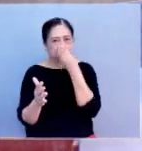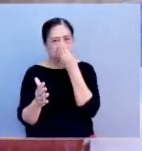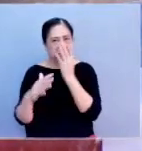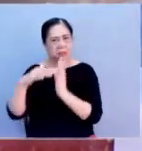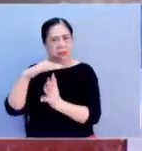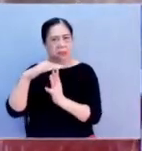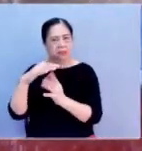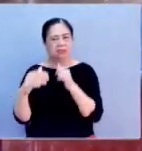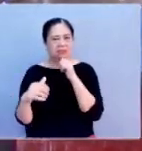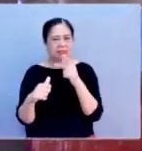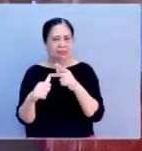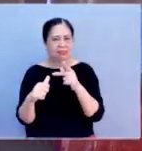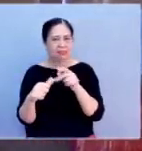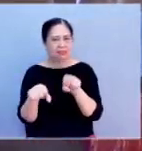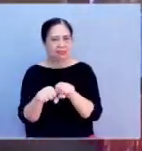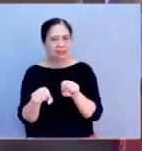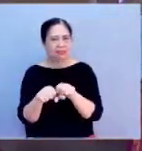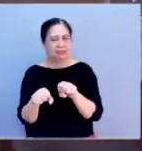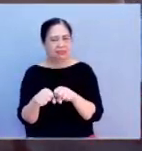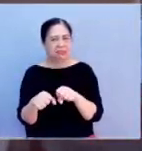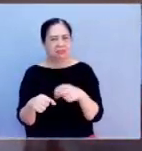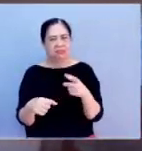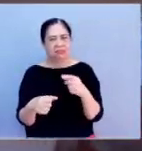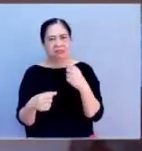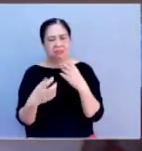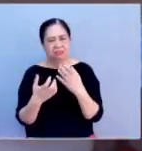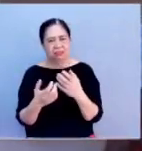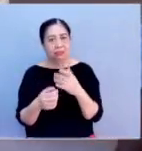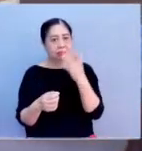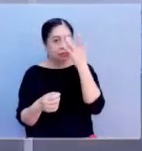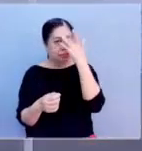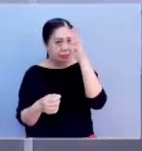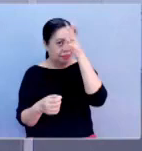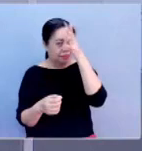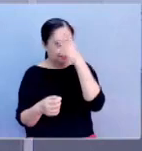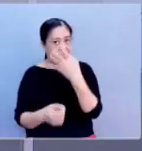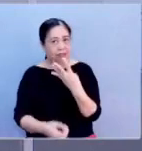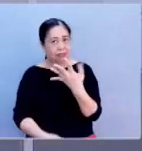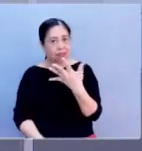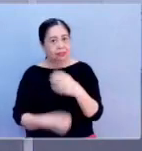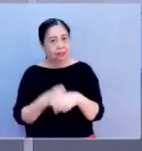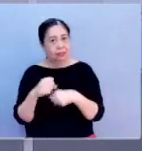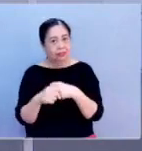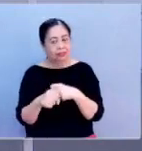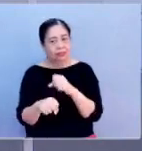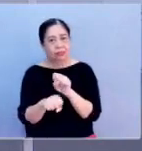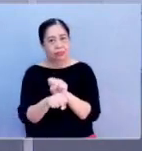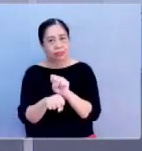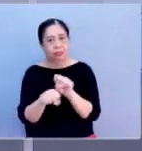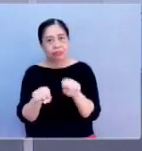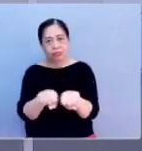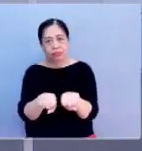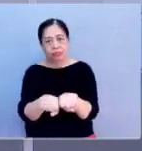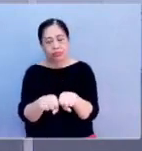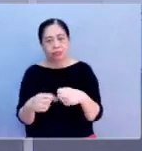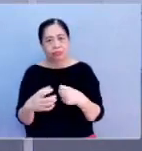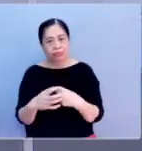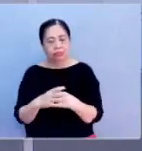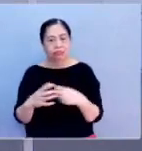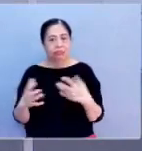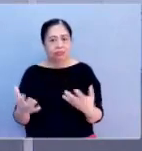priority ang sapatos. At saka, ang galing ni tatay, no, 45 years siyang sapatero. Opo. Oh, pero ang galing, ha?